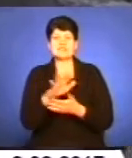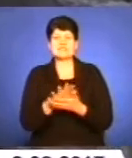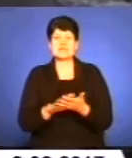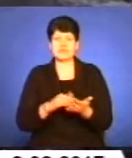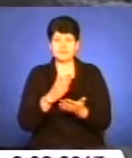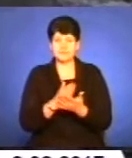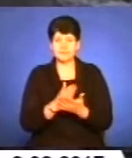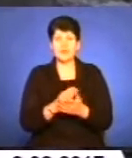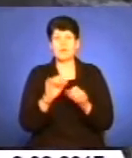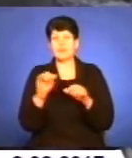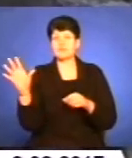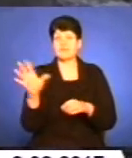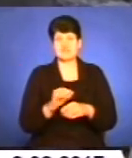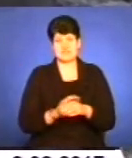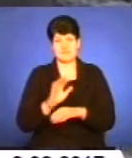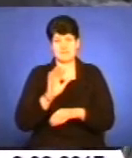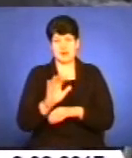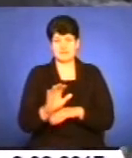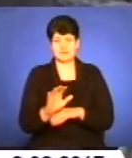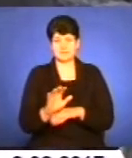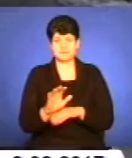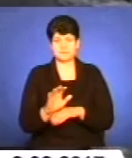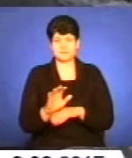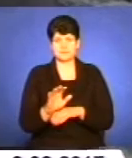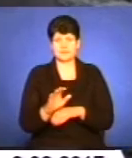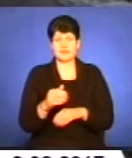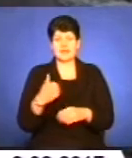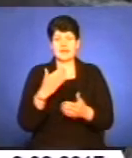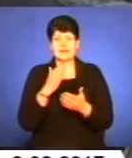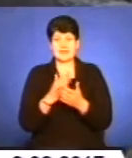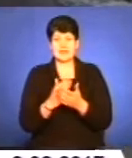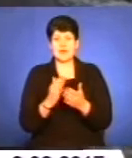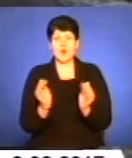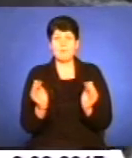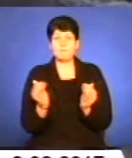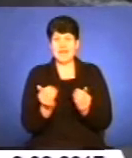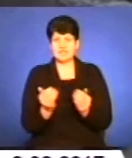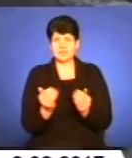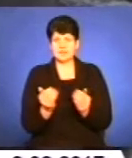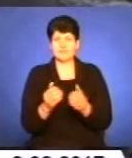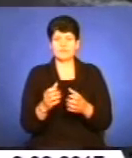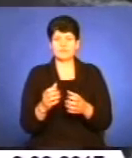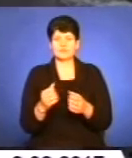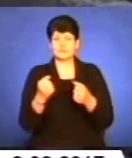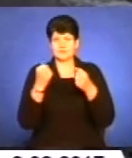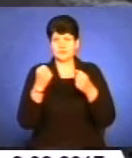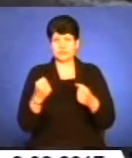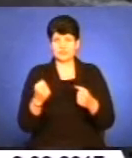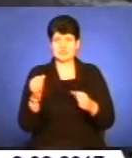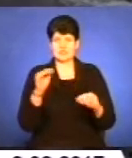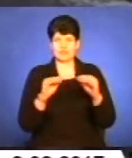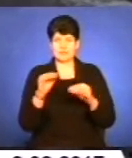Ми можемо всі їх відправити. Ну, є обмеження в грузі і в місті,